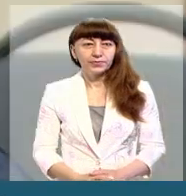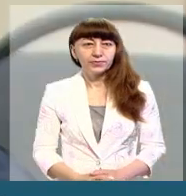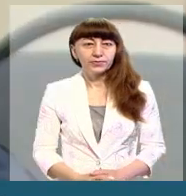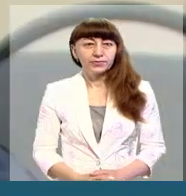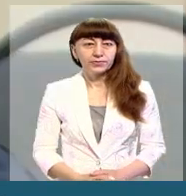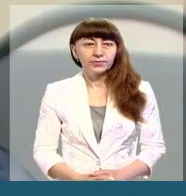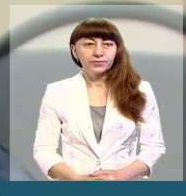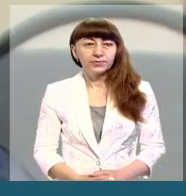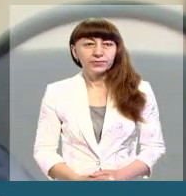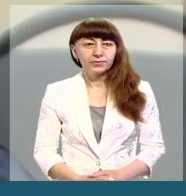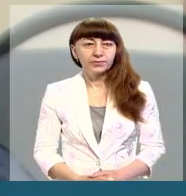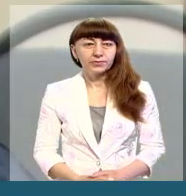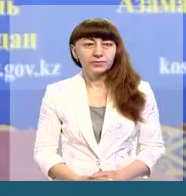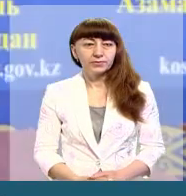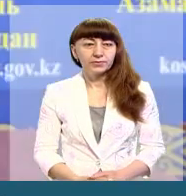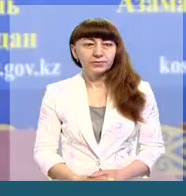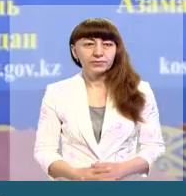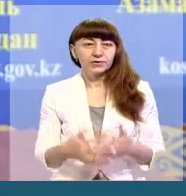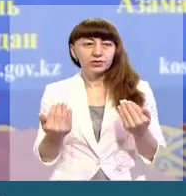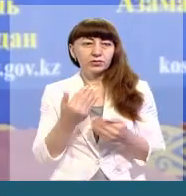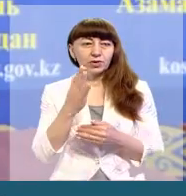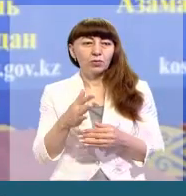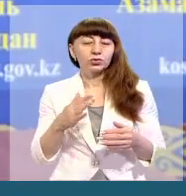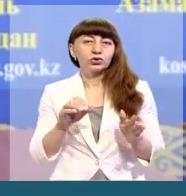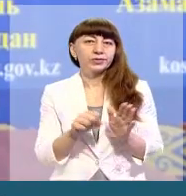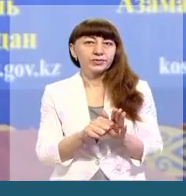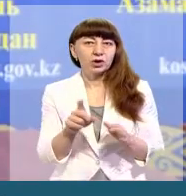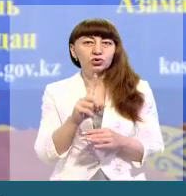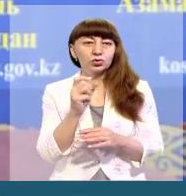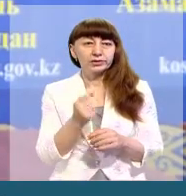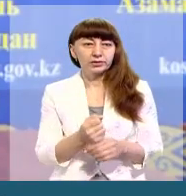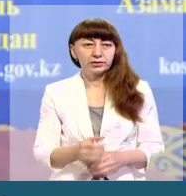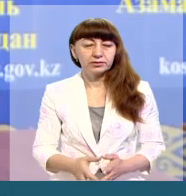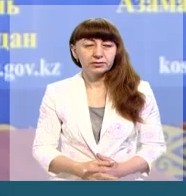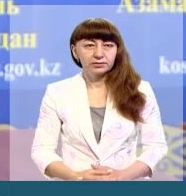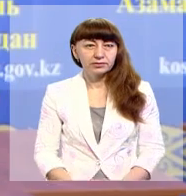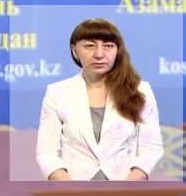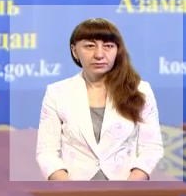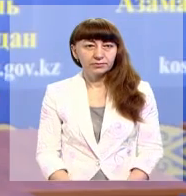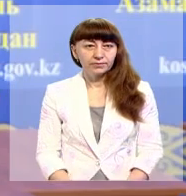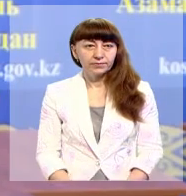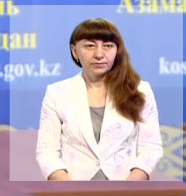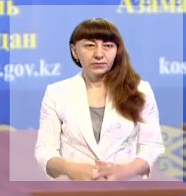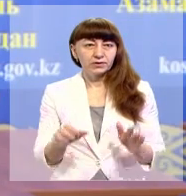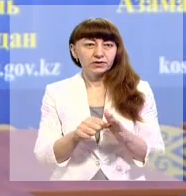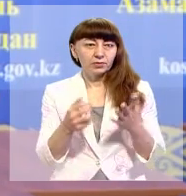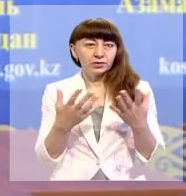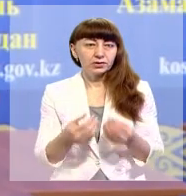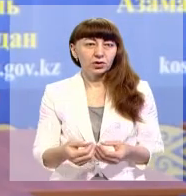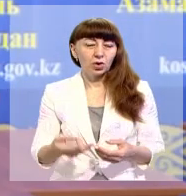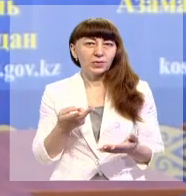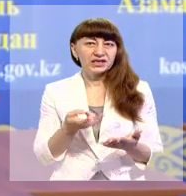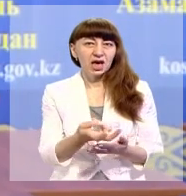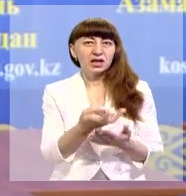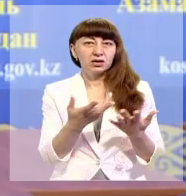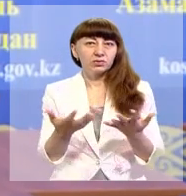қалай болмақ деп алаңдаулы ақсақал. Түгінде шанамыз аламыз да, көмірді салып, ағашымыз салып, сүйреп ақап от жағамыз.